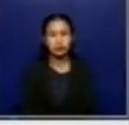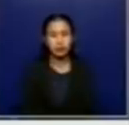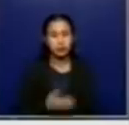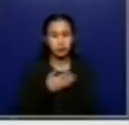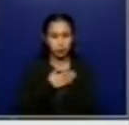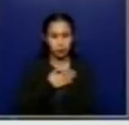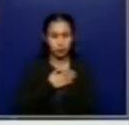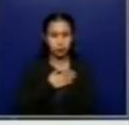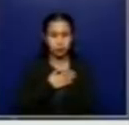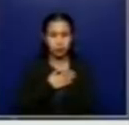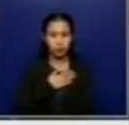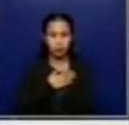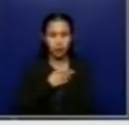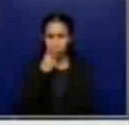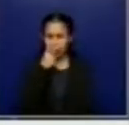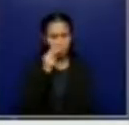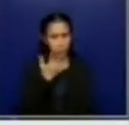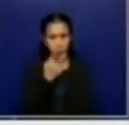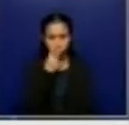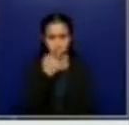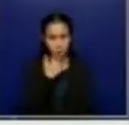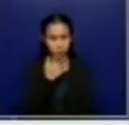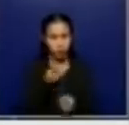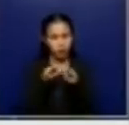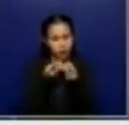มจะไม่ดูในรายละเอียดของวิธีการศึกษ